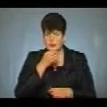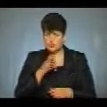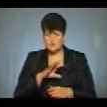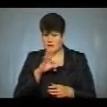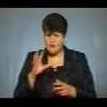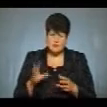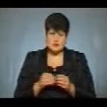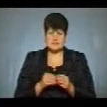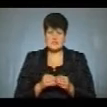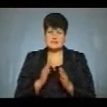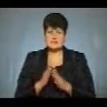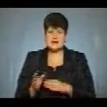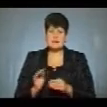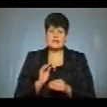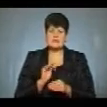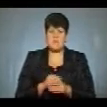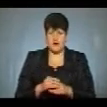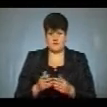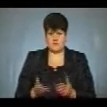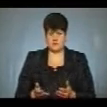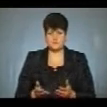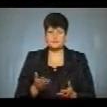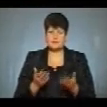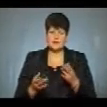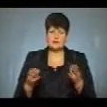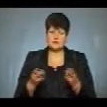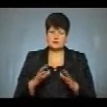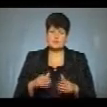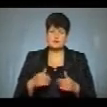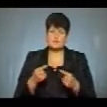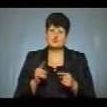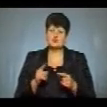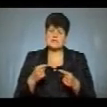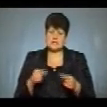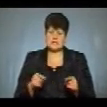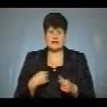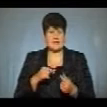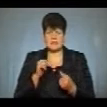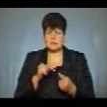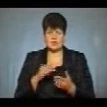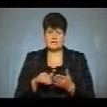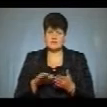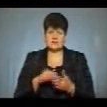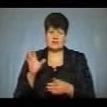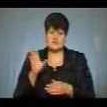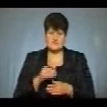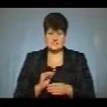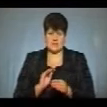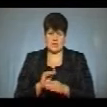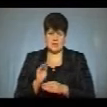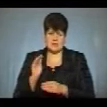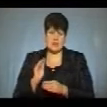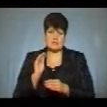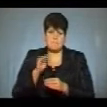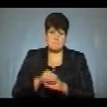принципі, система надбавок як така. Але потрібно запропонувати щось інше. Я не проти відмінити всі надбавки, як коли вчитель